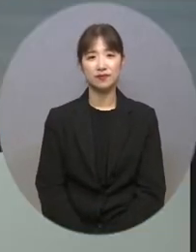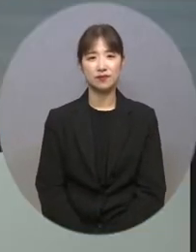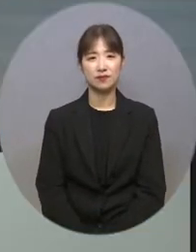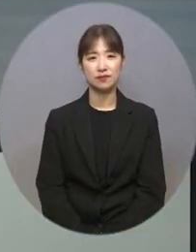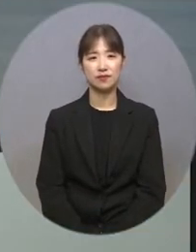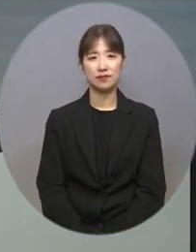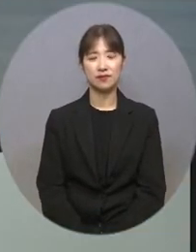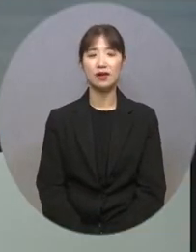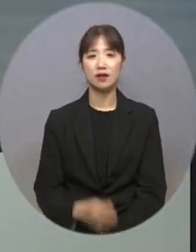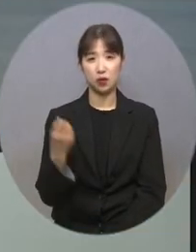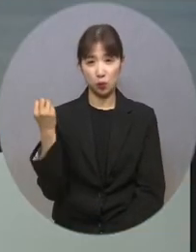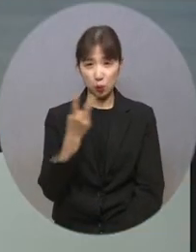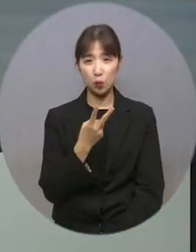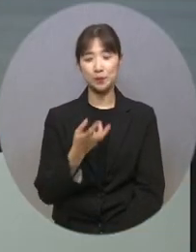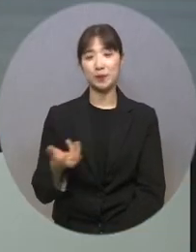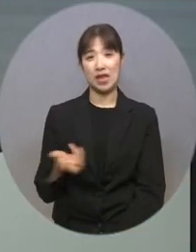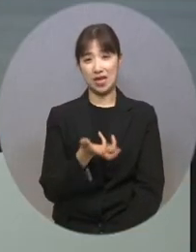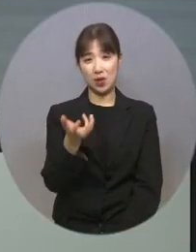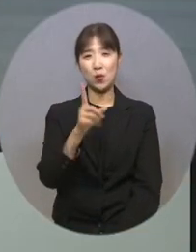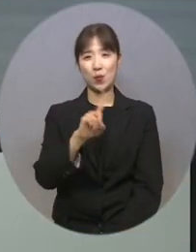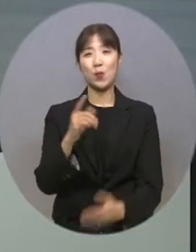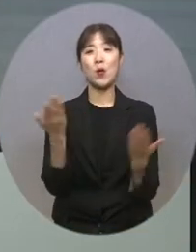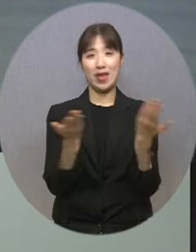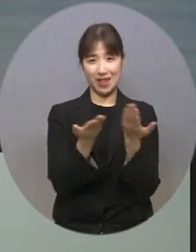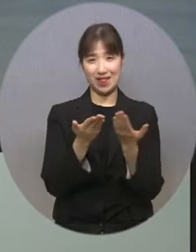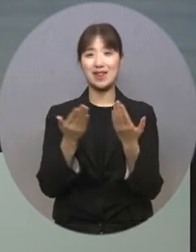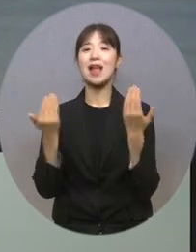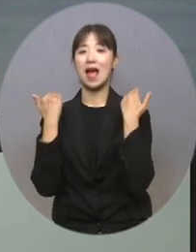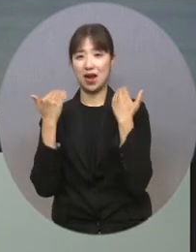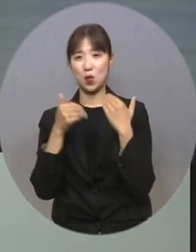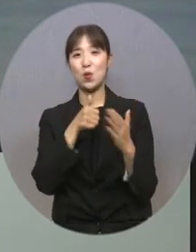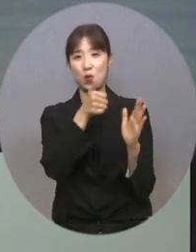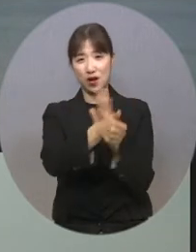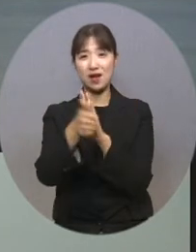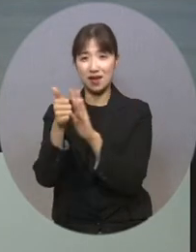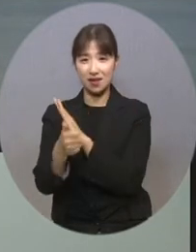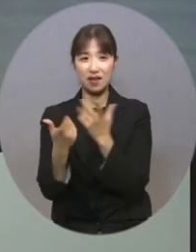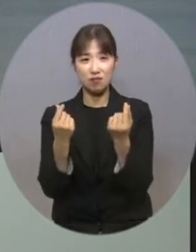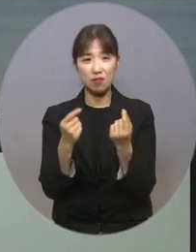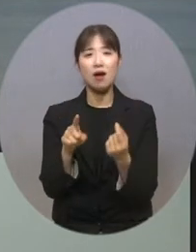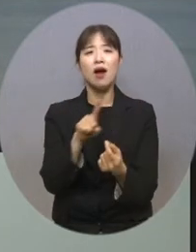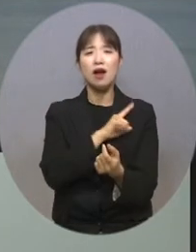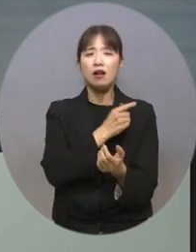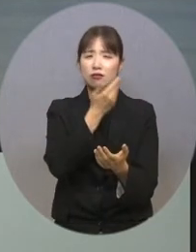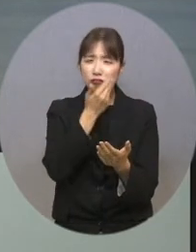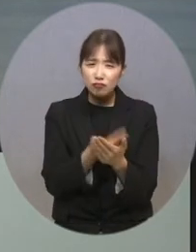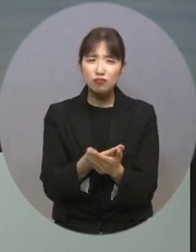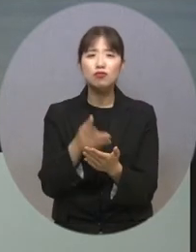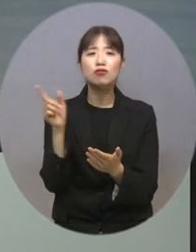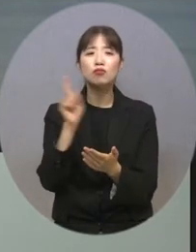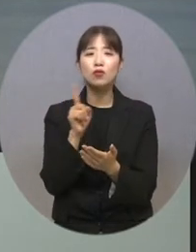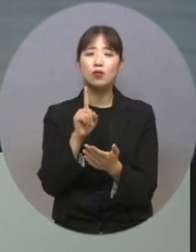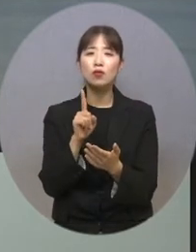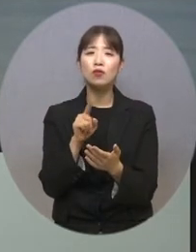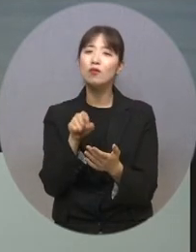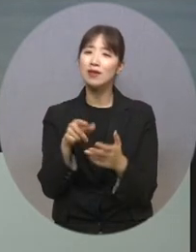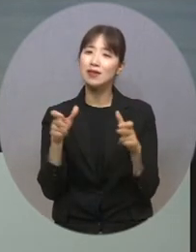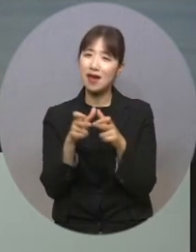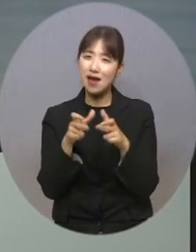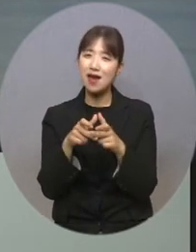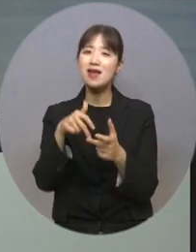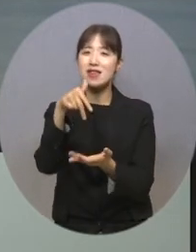이동하면 직장이나 이제 학교를 아시잖아요 그러면 제일 중요한게 또 우리 장애 갖고 계신 분들 우리 세